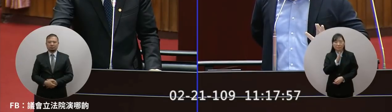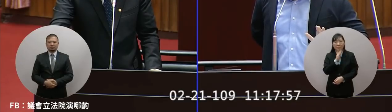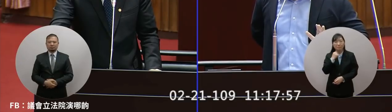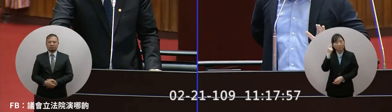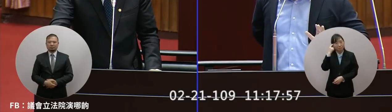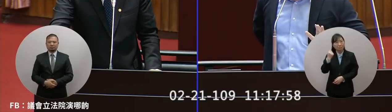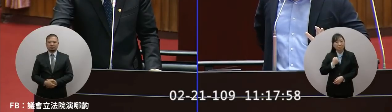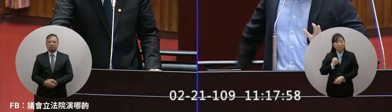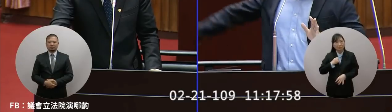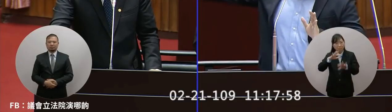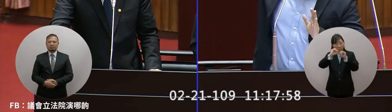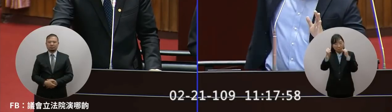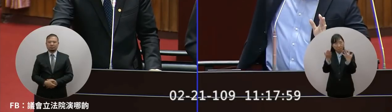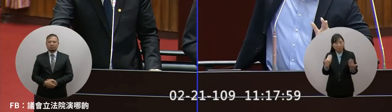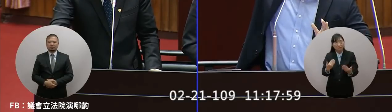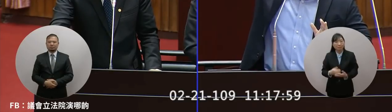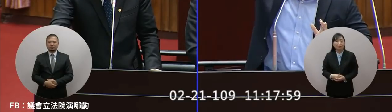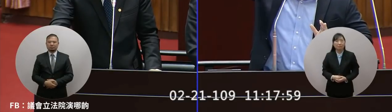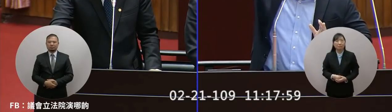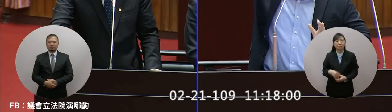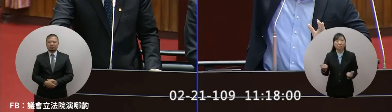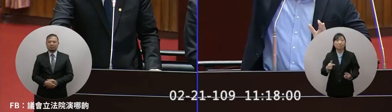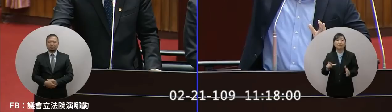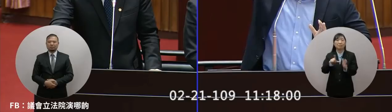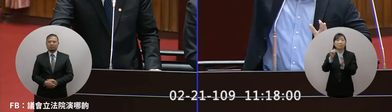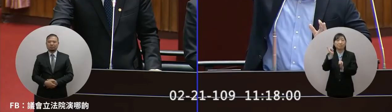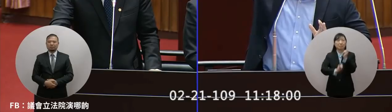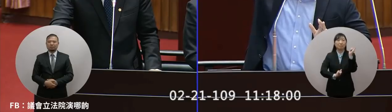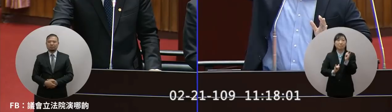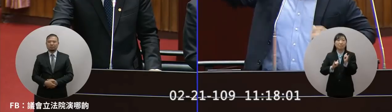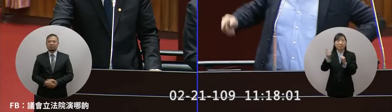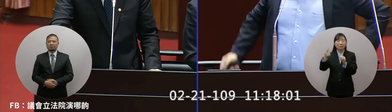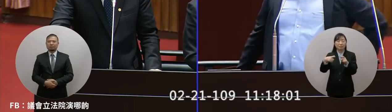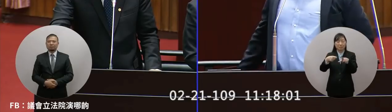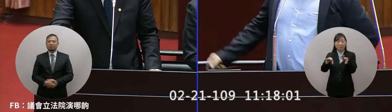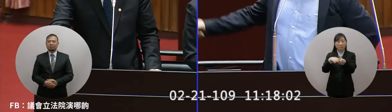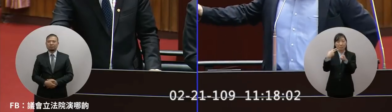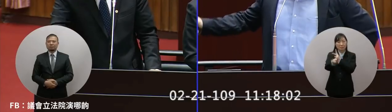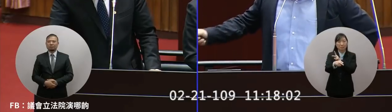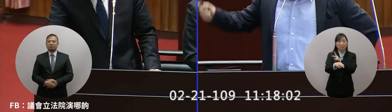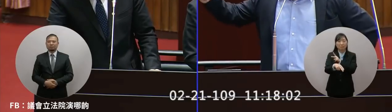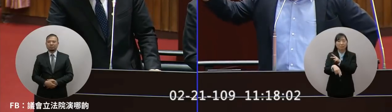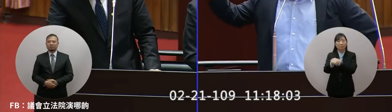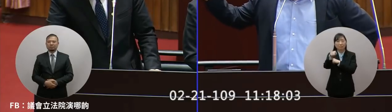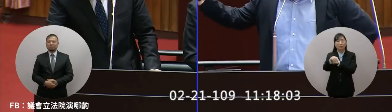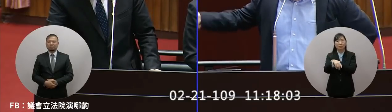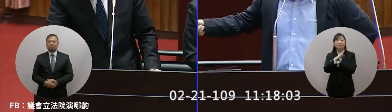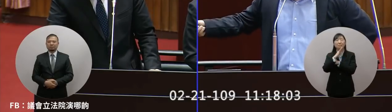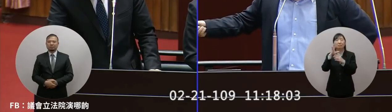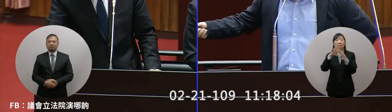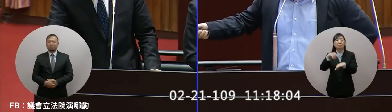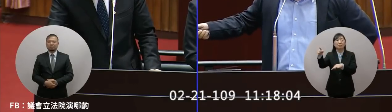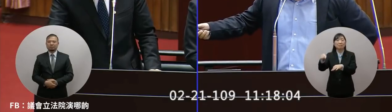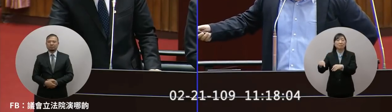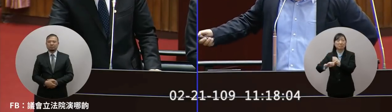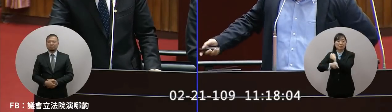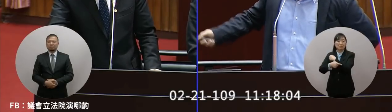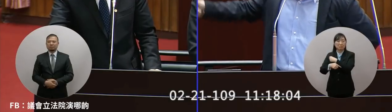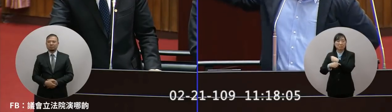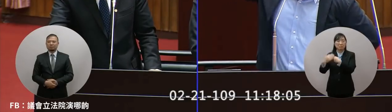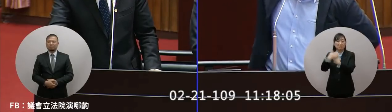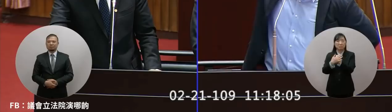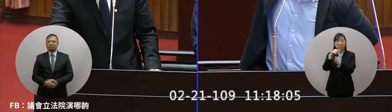这个案件嘛。好，结果你看，用时代力量党团发函说什么，个资法的保障，